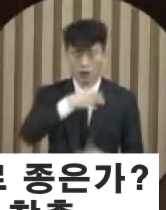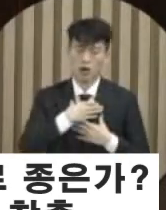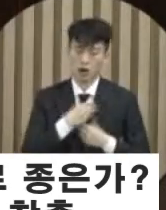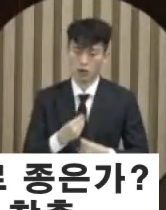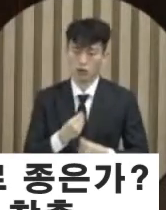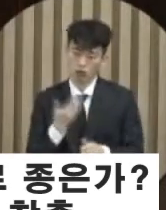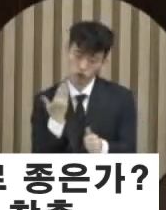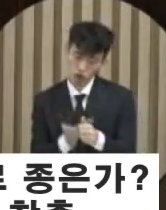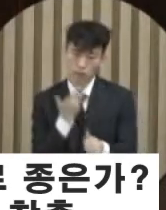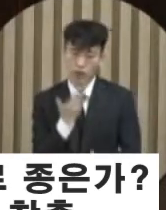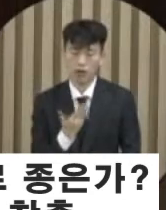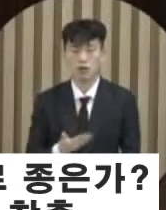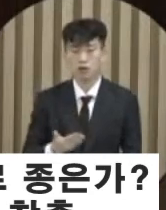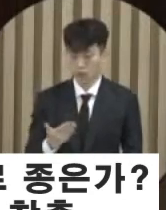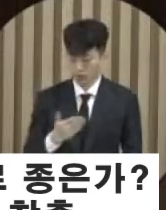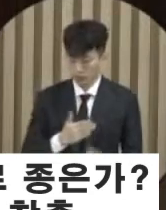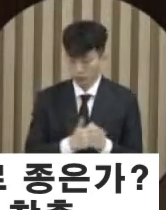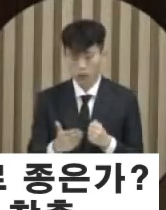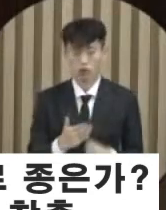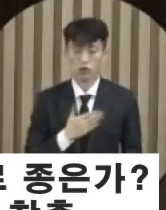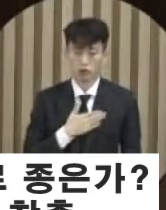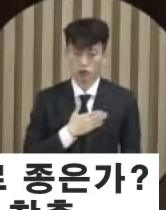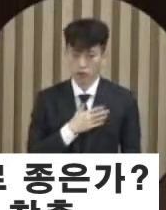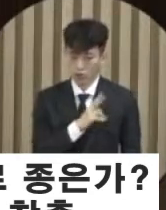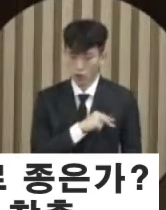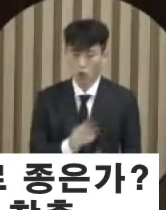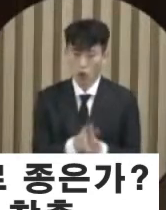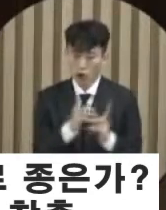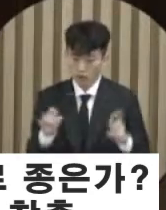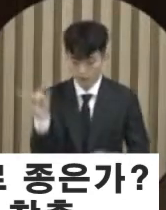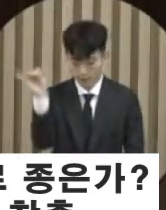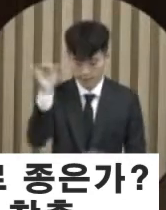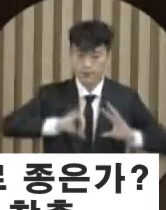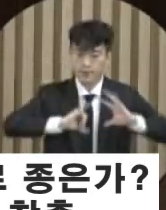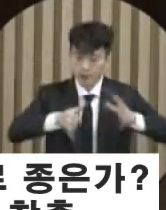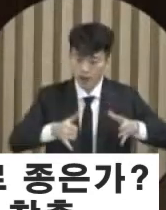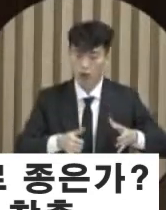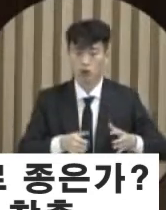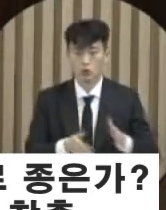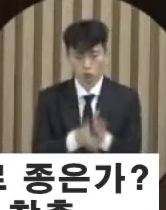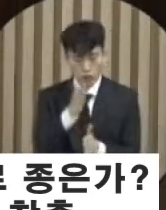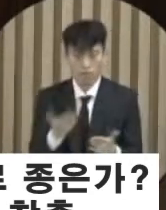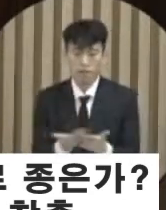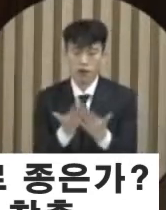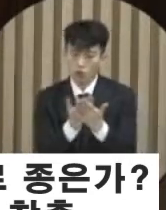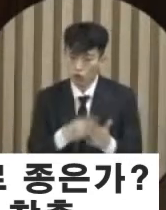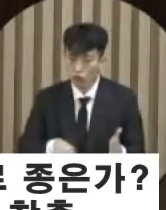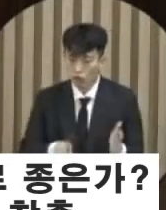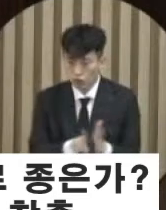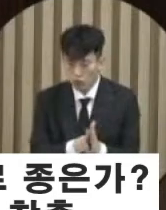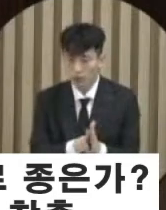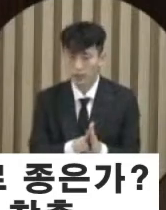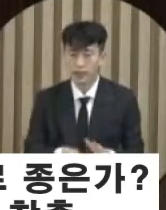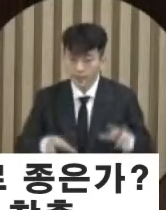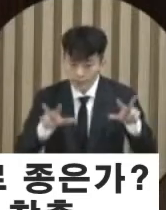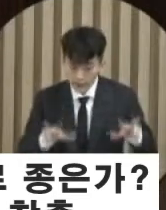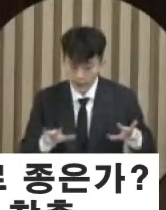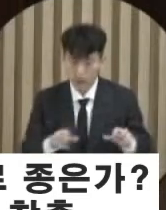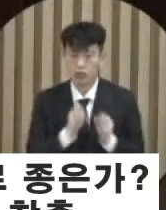생각합니다. 본 의원은 화성시가 세계적인 도시가 되려면 지금처럼 재정 및 발전 가능성, 잠재력이 좋은